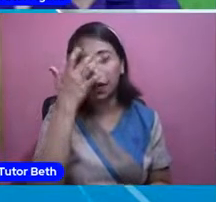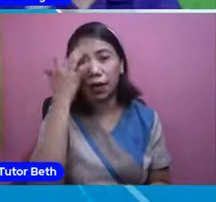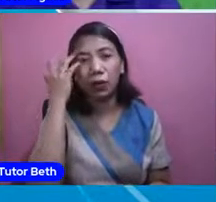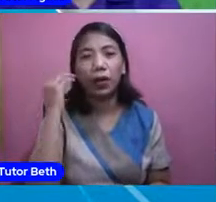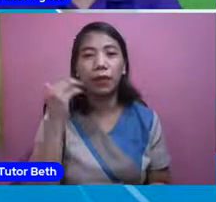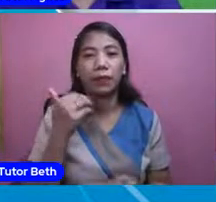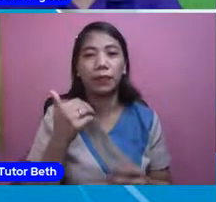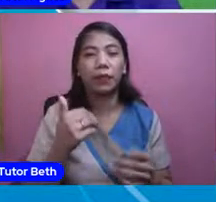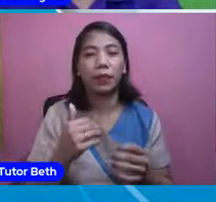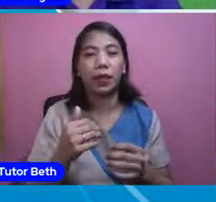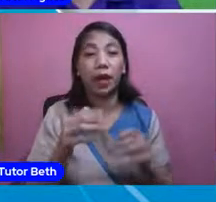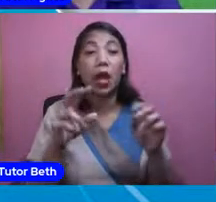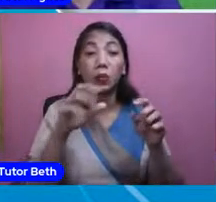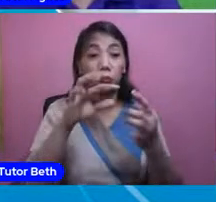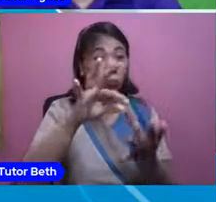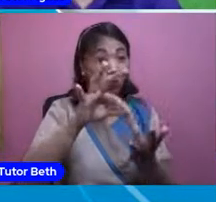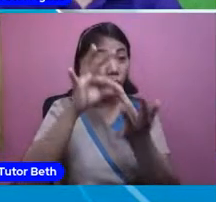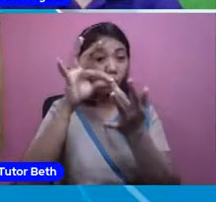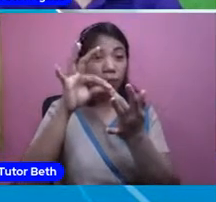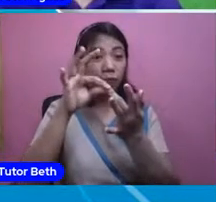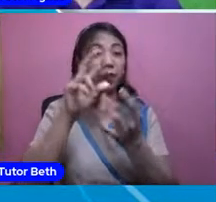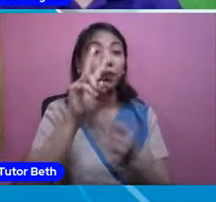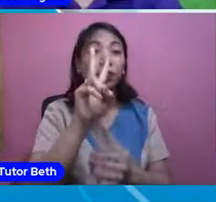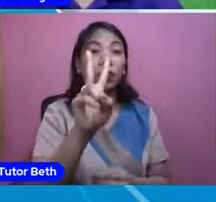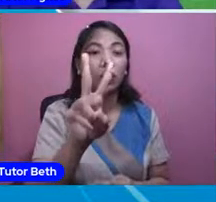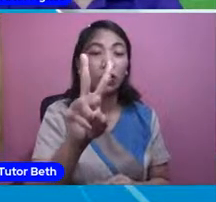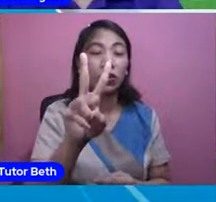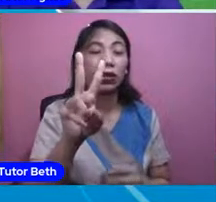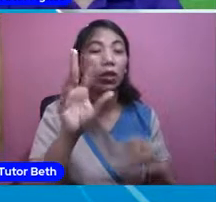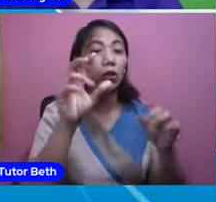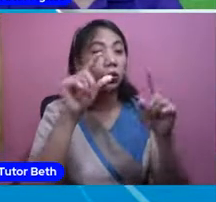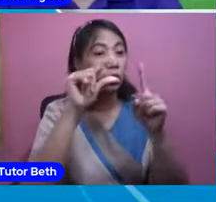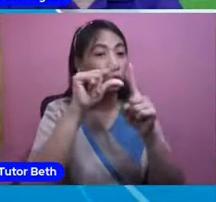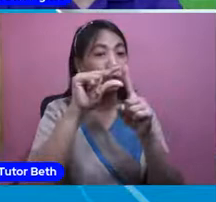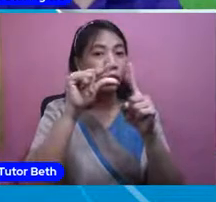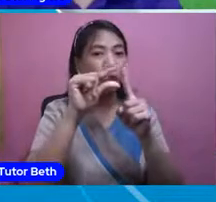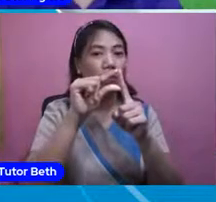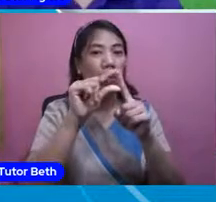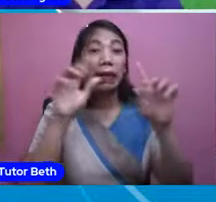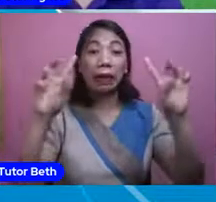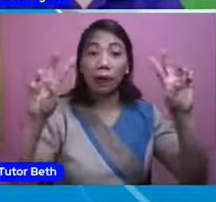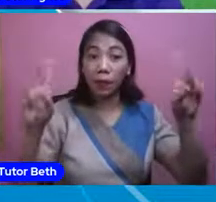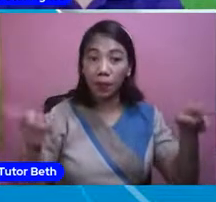dalawang salita ulit na nakakulong. It's either inaaway,